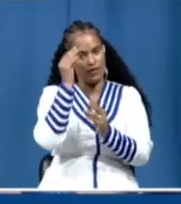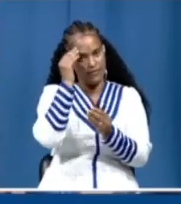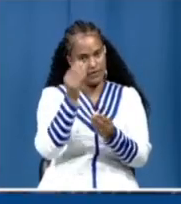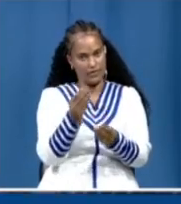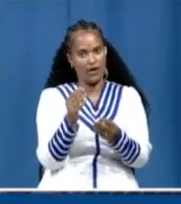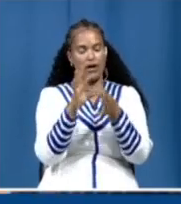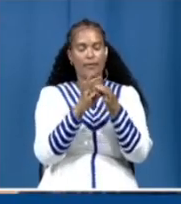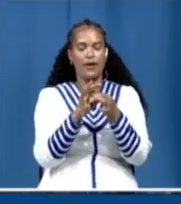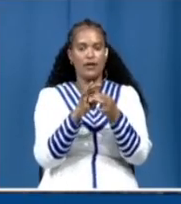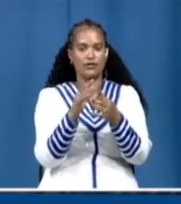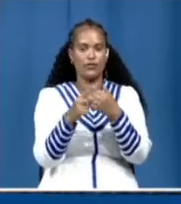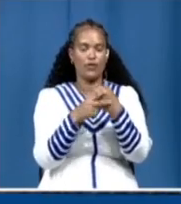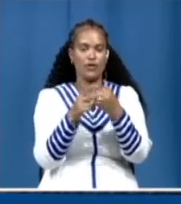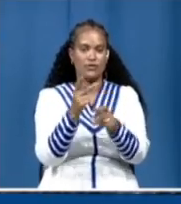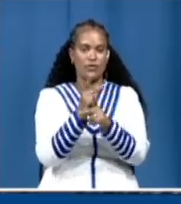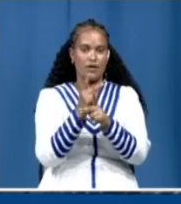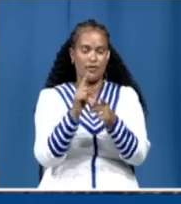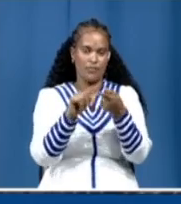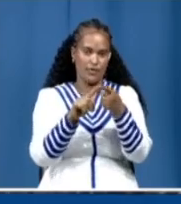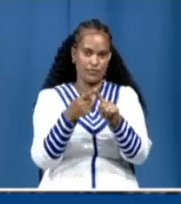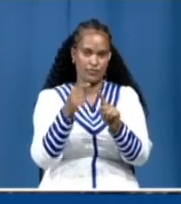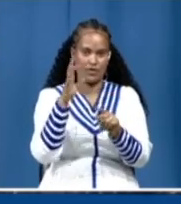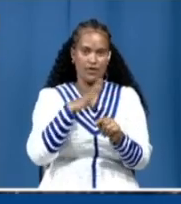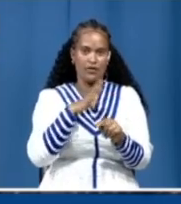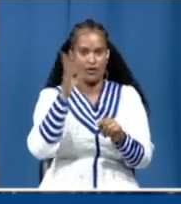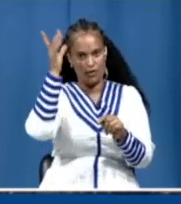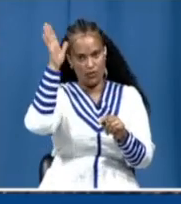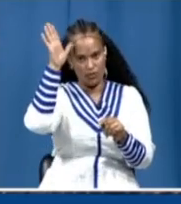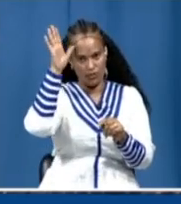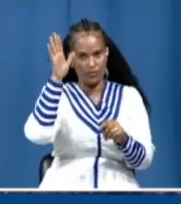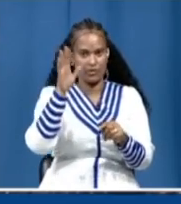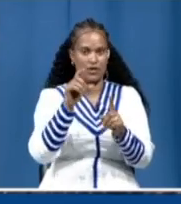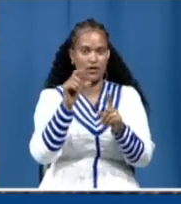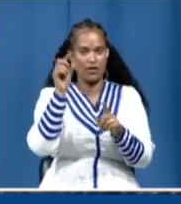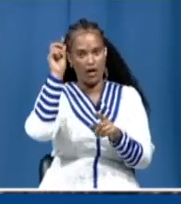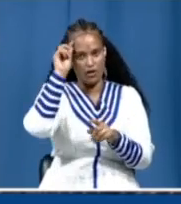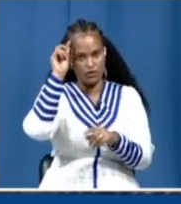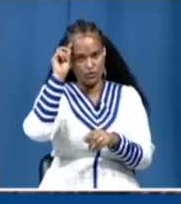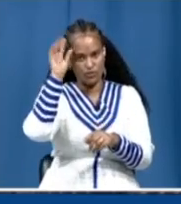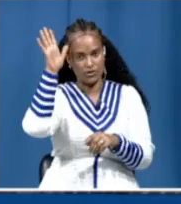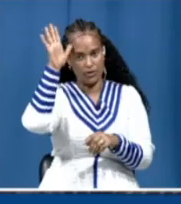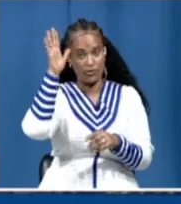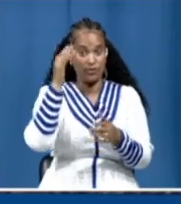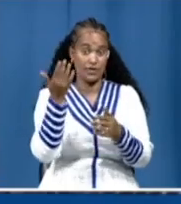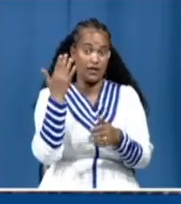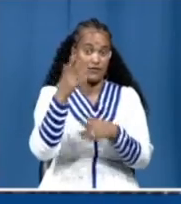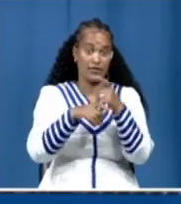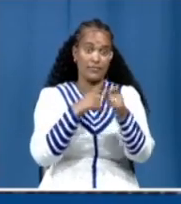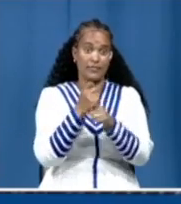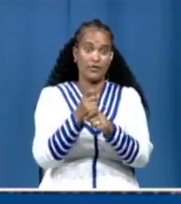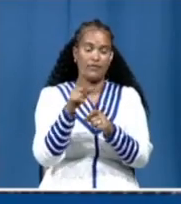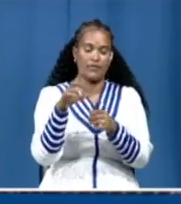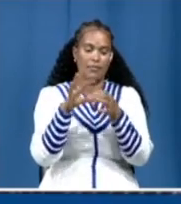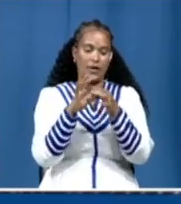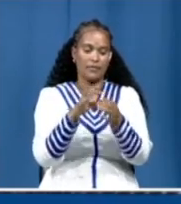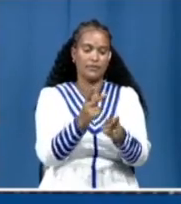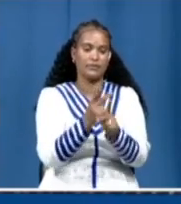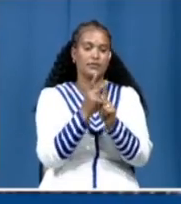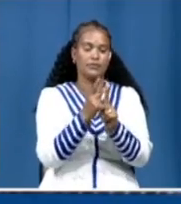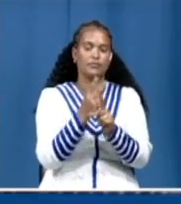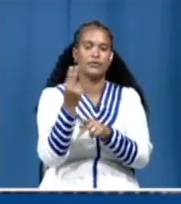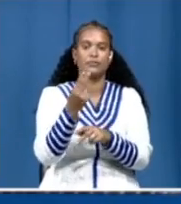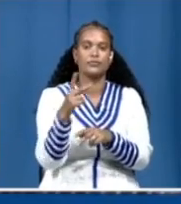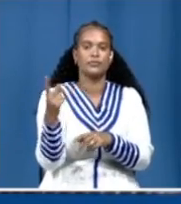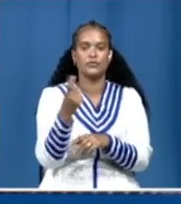ኣፍሊጣ። ኣባላት ማሕበር ዕቋርን ልቓሕን መሓዙት ኣይተ ጎይጦም ሕልፉን ቃለ ክርስቶስ ገብሩን ኣብ ዝሓለፉ ዓመታት ካብታ ማሕበር ተለቂሖም ተረባሕቲ